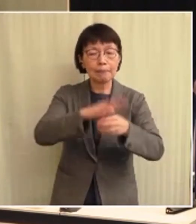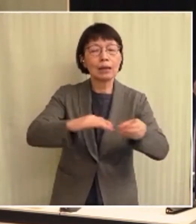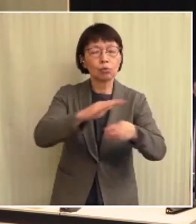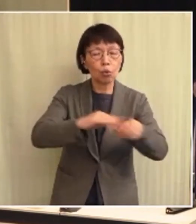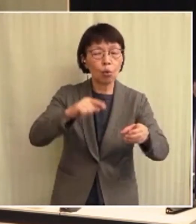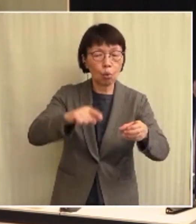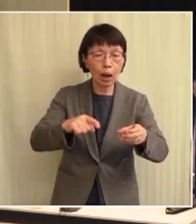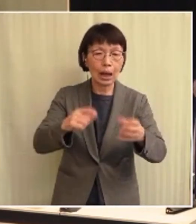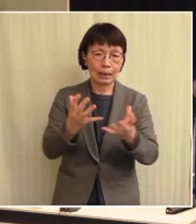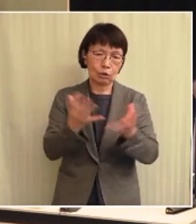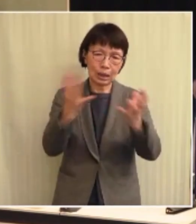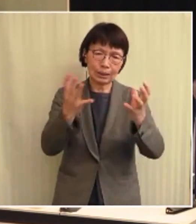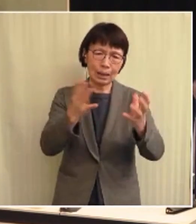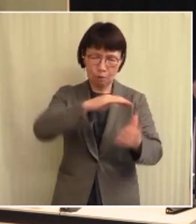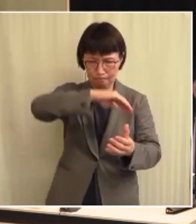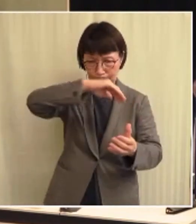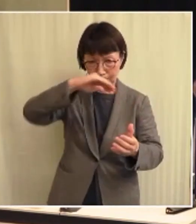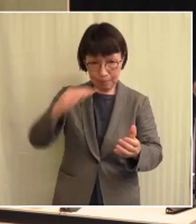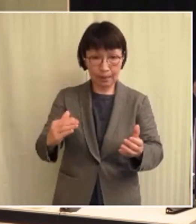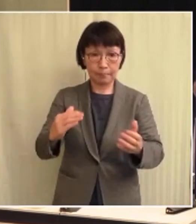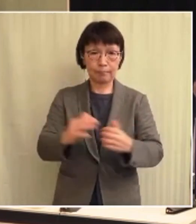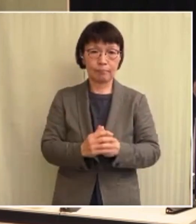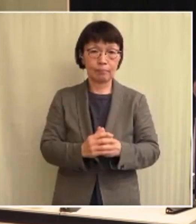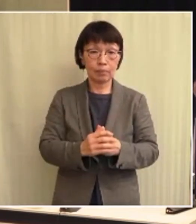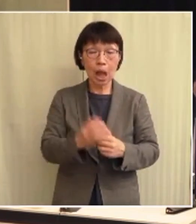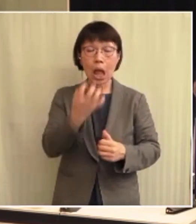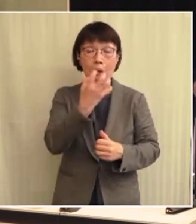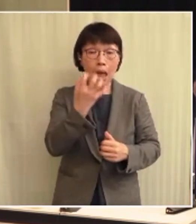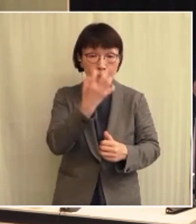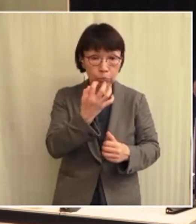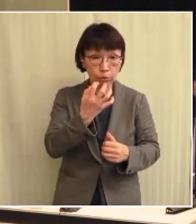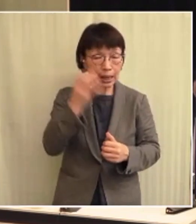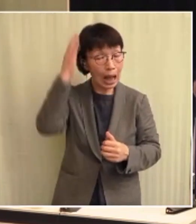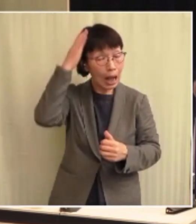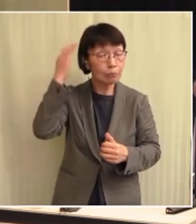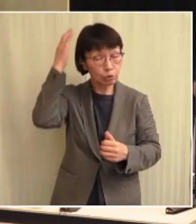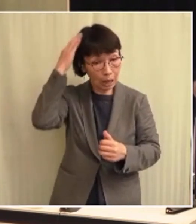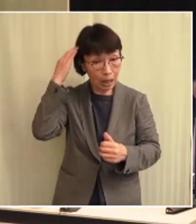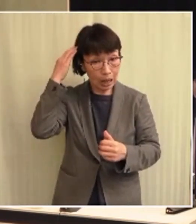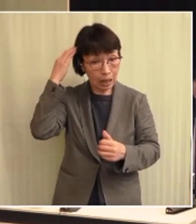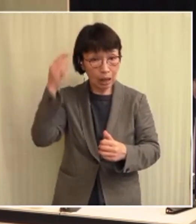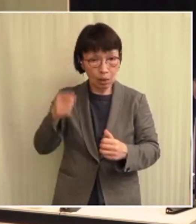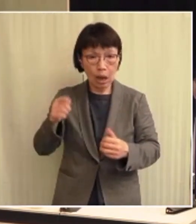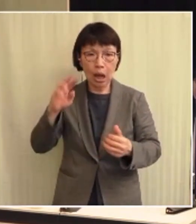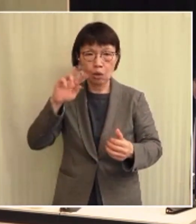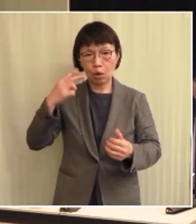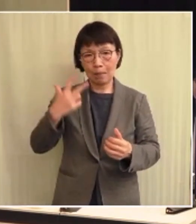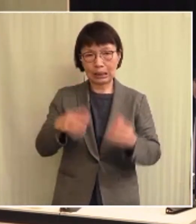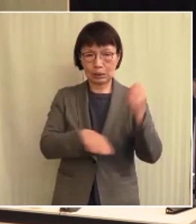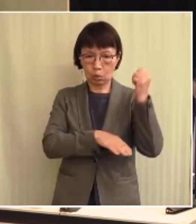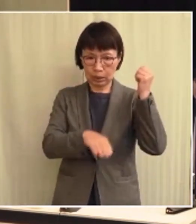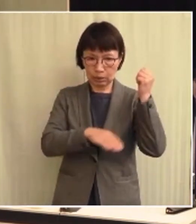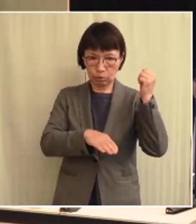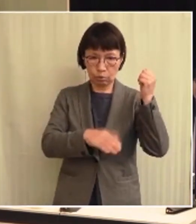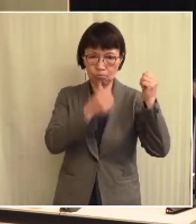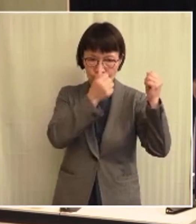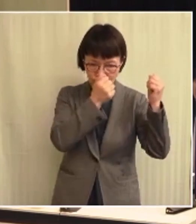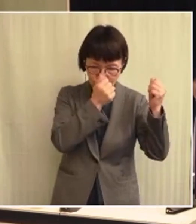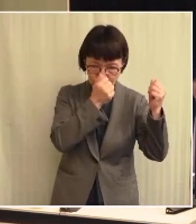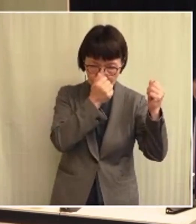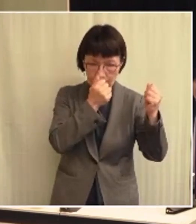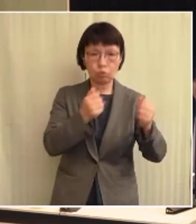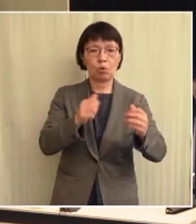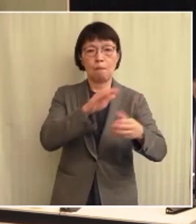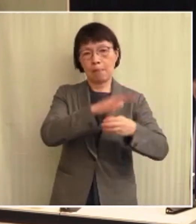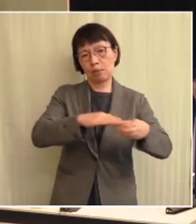形で、乗っかってございます。それでいて塩分や脂質エネルギー比も、横浜市基準を十分に満たすもの